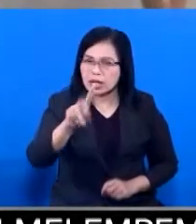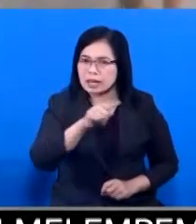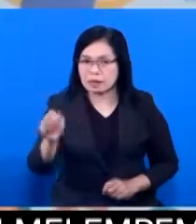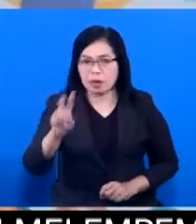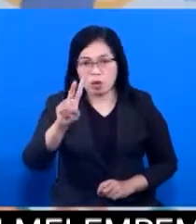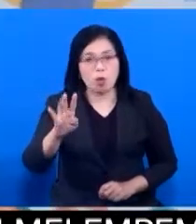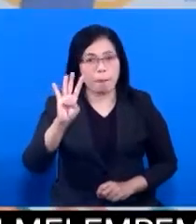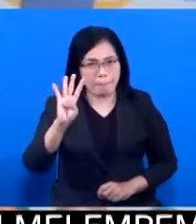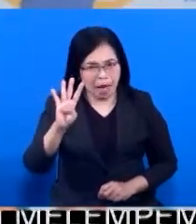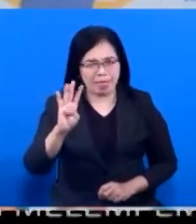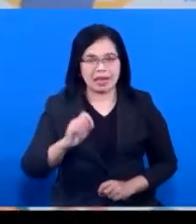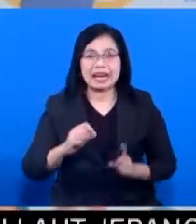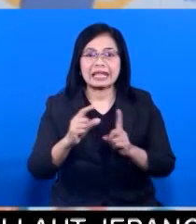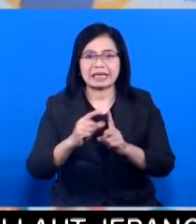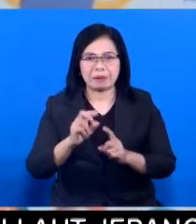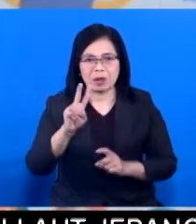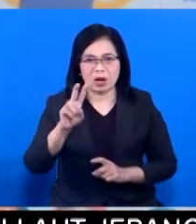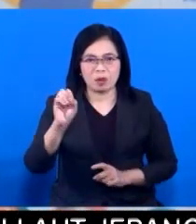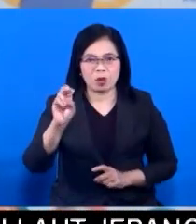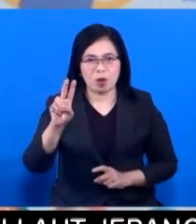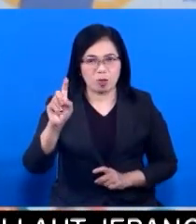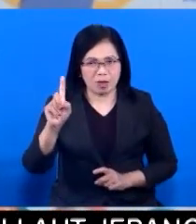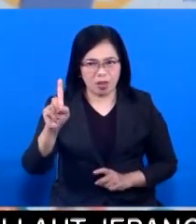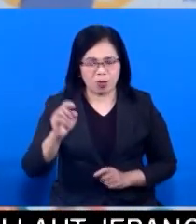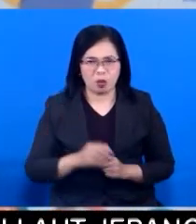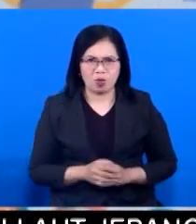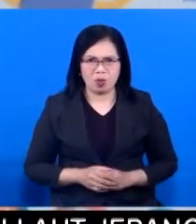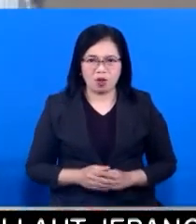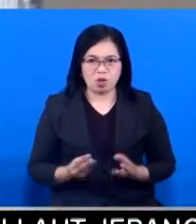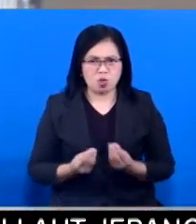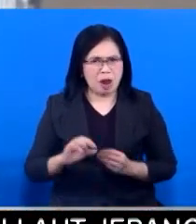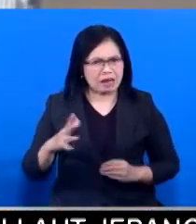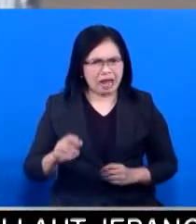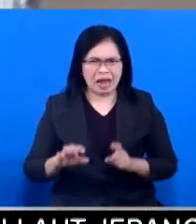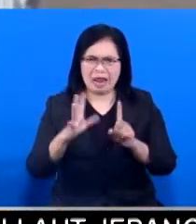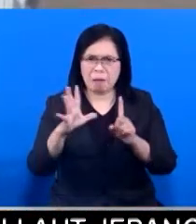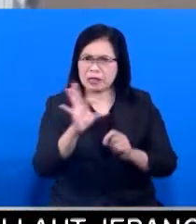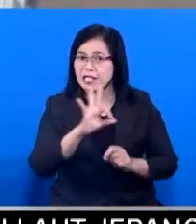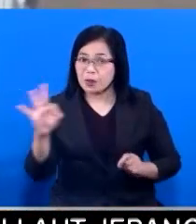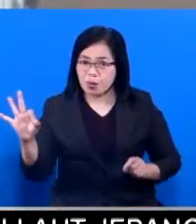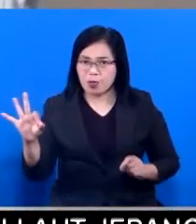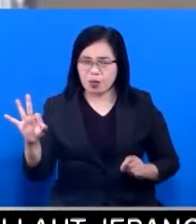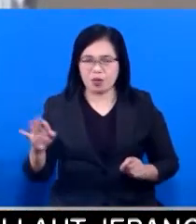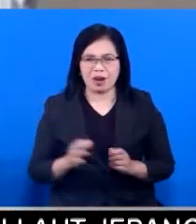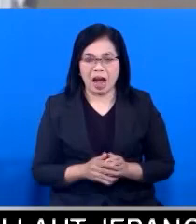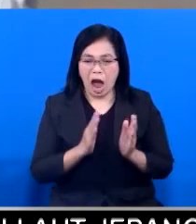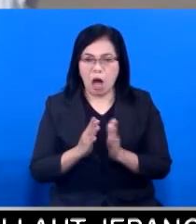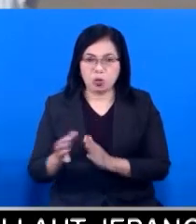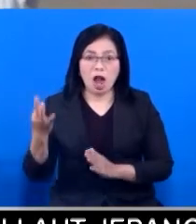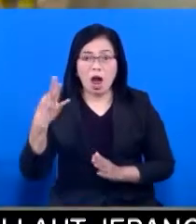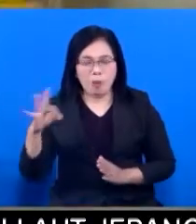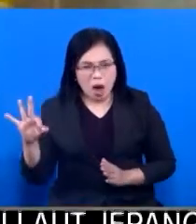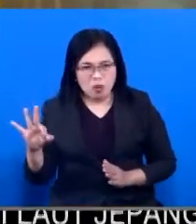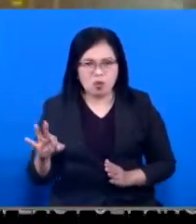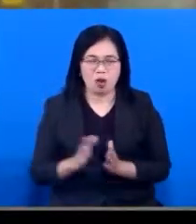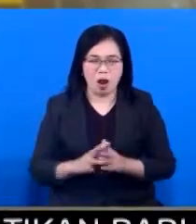2021. Pada hari itu diperkirakan lebih dari 15.000 orang bersamaan dengan akhir pekan dan aturan baru penerbangan yang mewajibkan vaksin